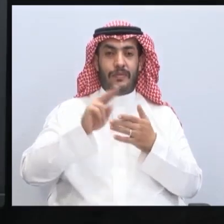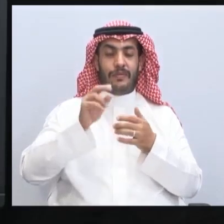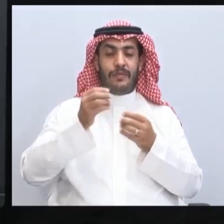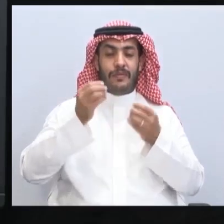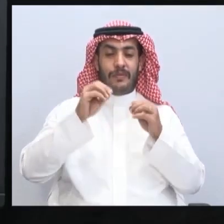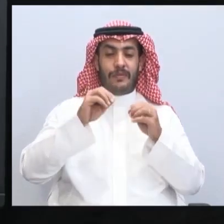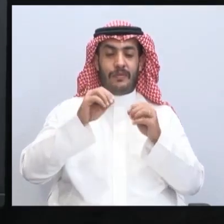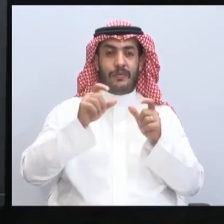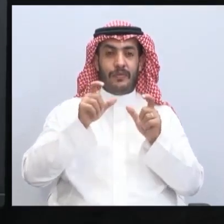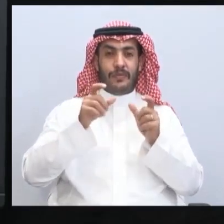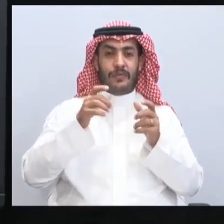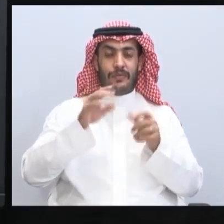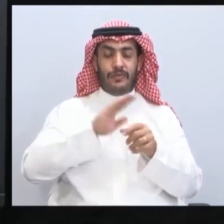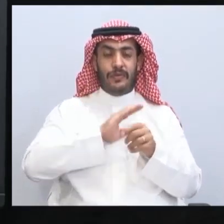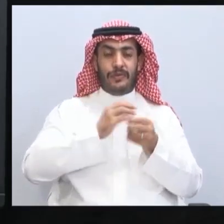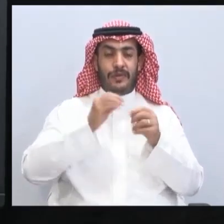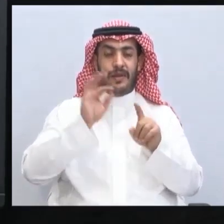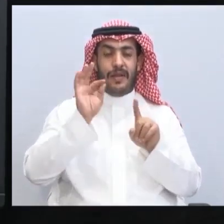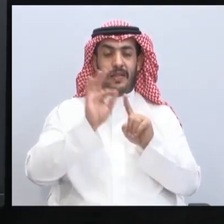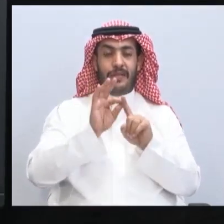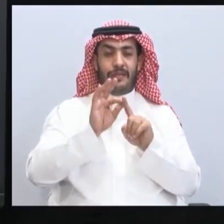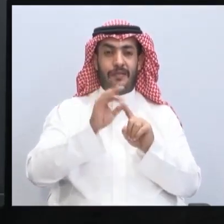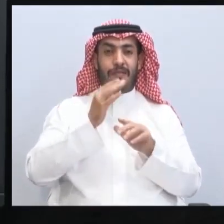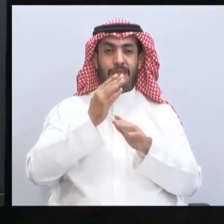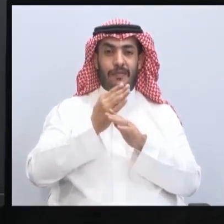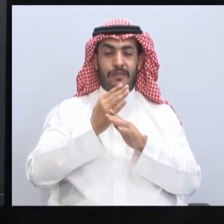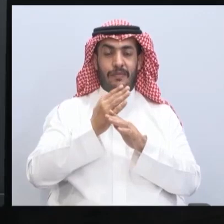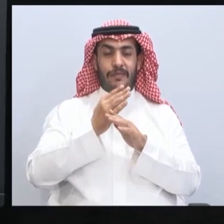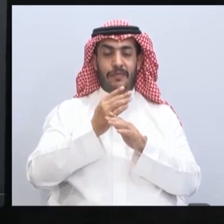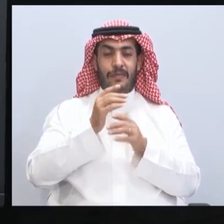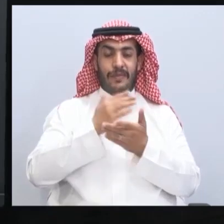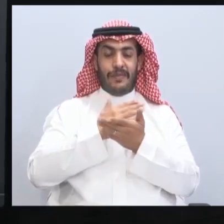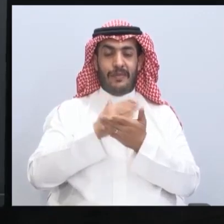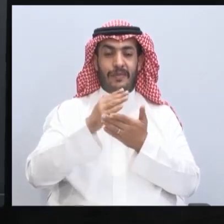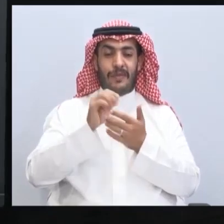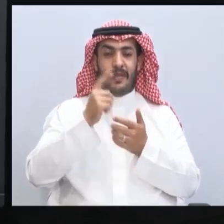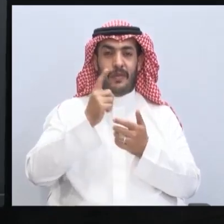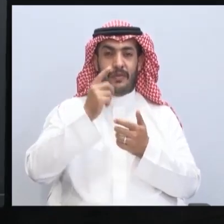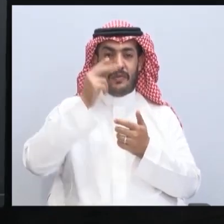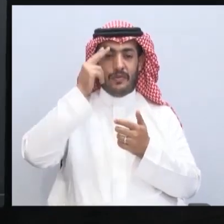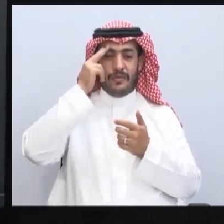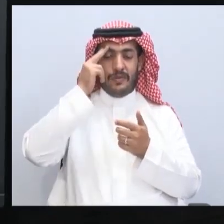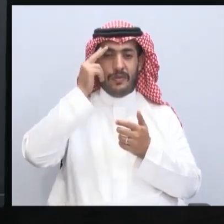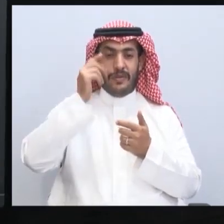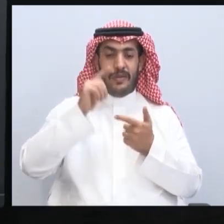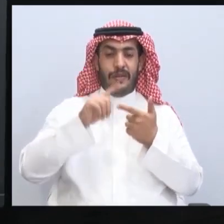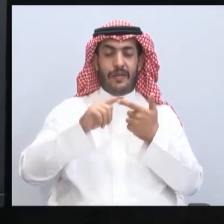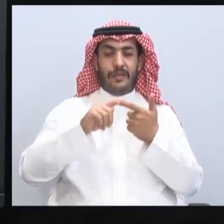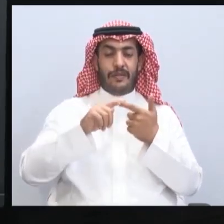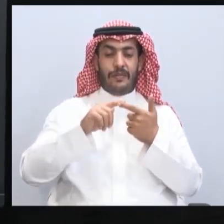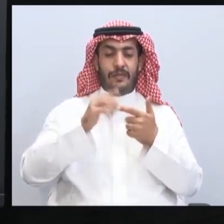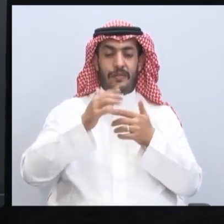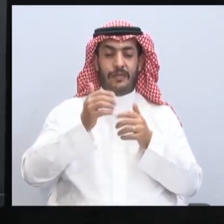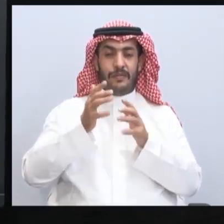جهز جيش عظيم الهدف منه ماذا احسنتم هو القضاء على الدوله السعوديه الثانيه